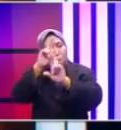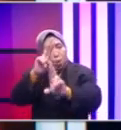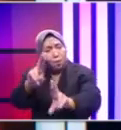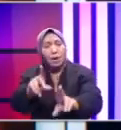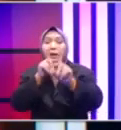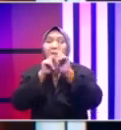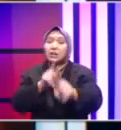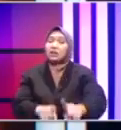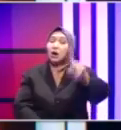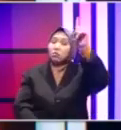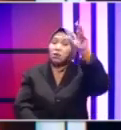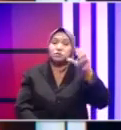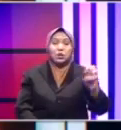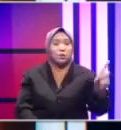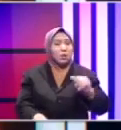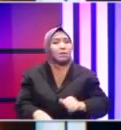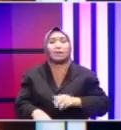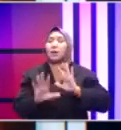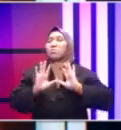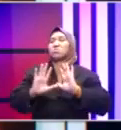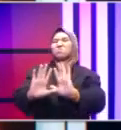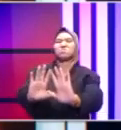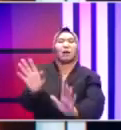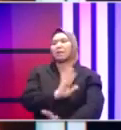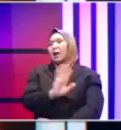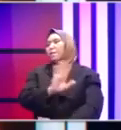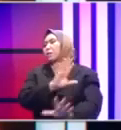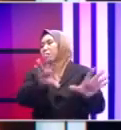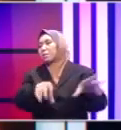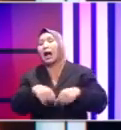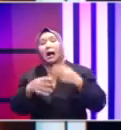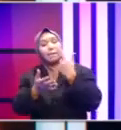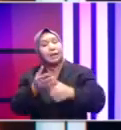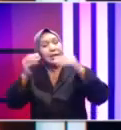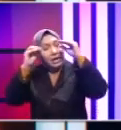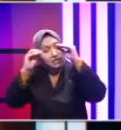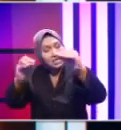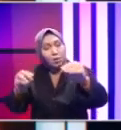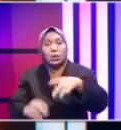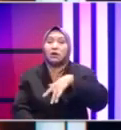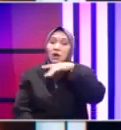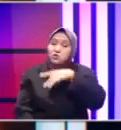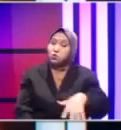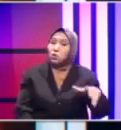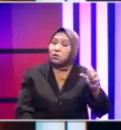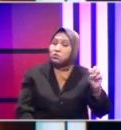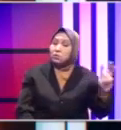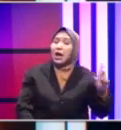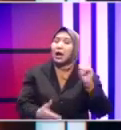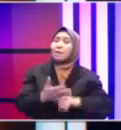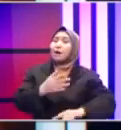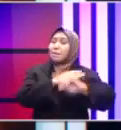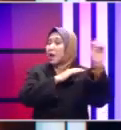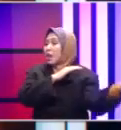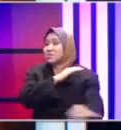perintah Allah subhanahu wa ta'ala Mereka menolak apa yang diajarkan oleh Rasulullah Shallallahu Alaihi Wasallam maka apel balasannya